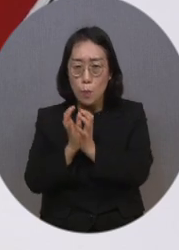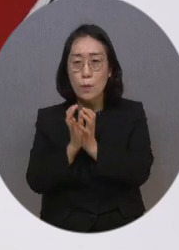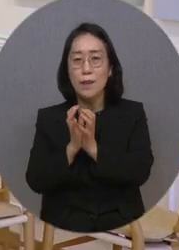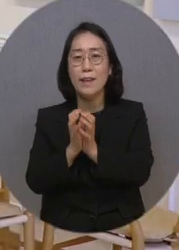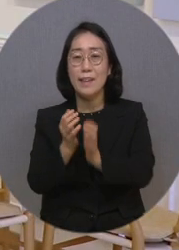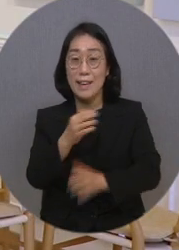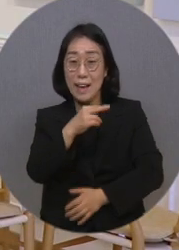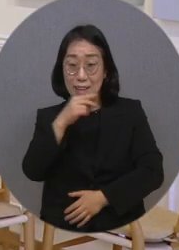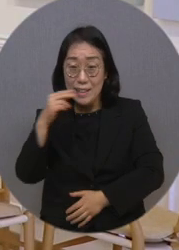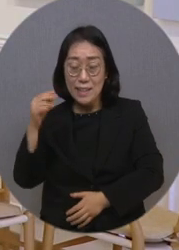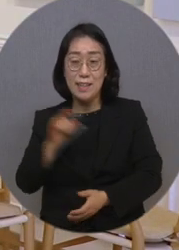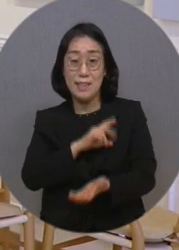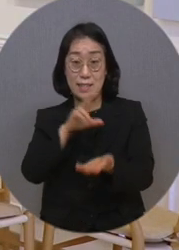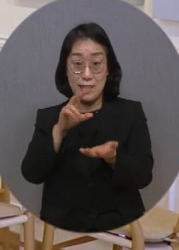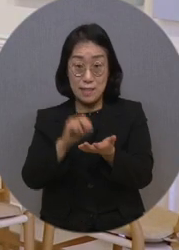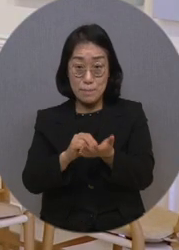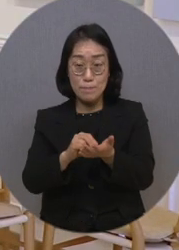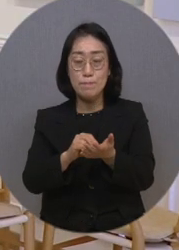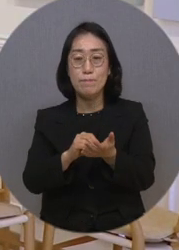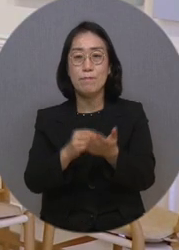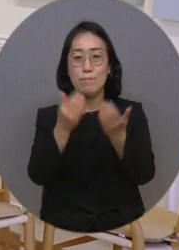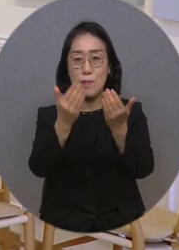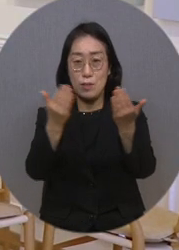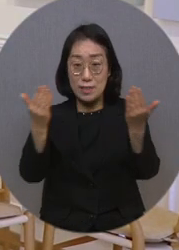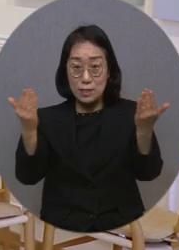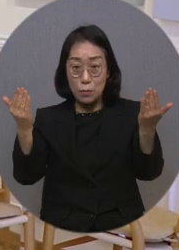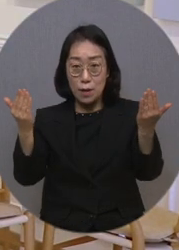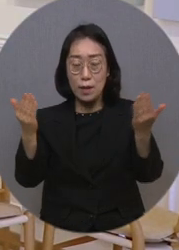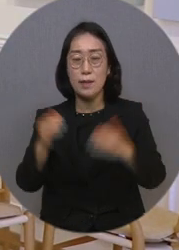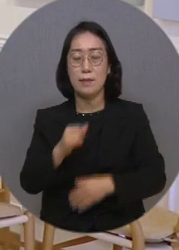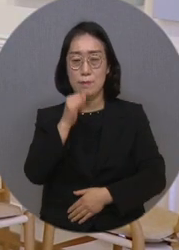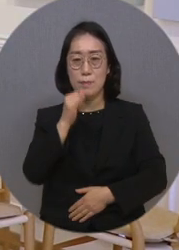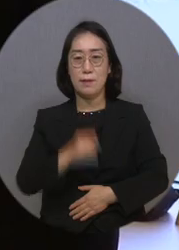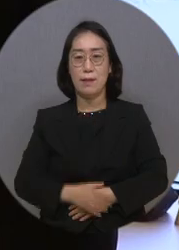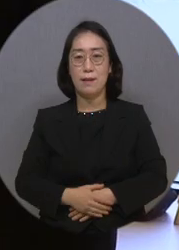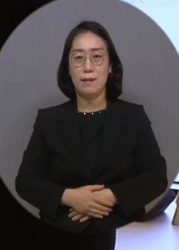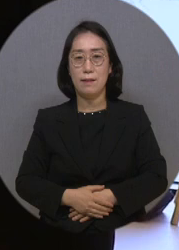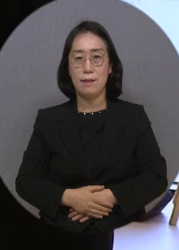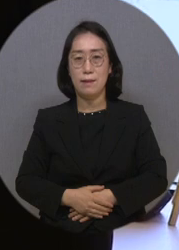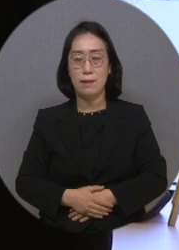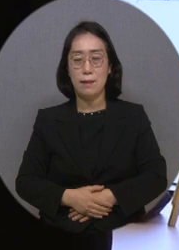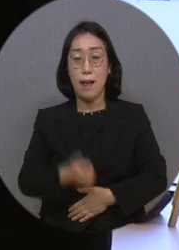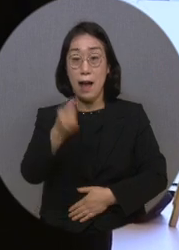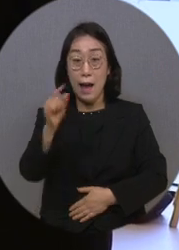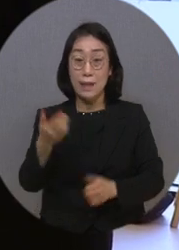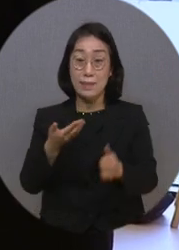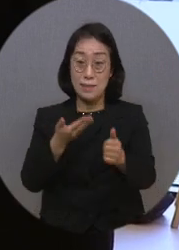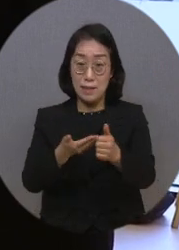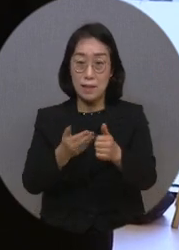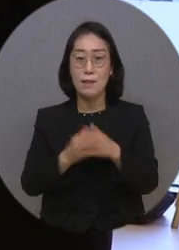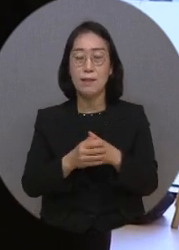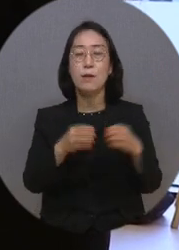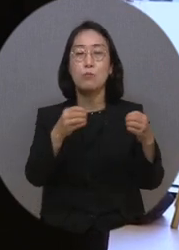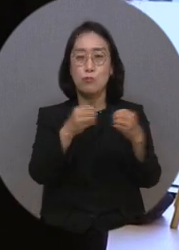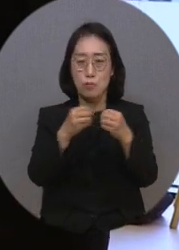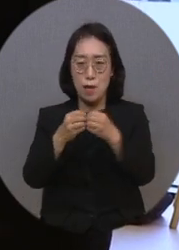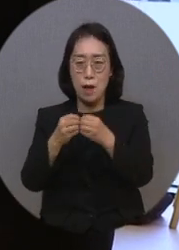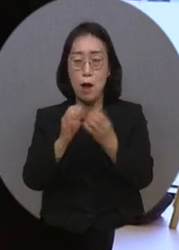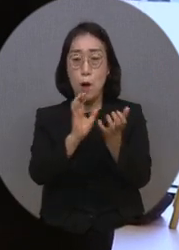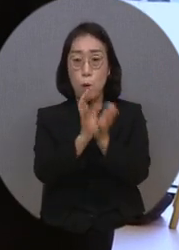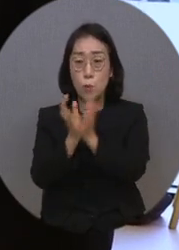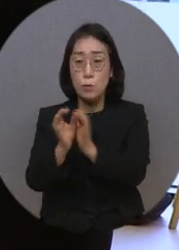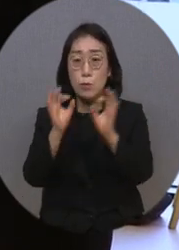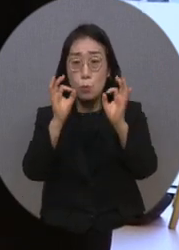주제로 그림 에세이 전시가 열리고 있습니다 한 작가는 에세이를 통해 꽃을